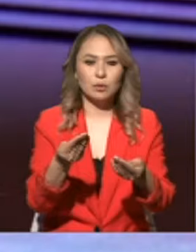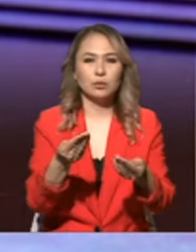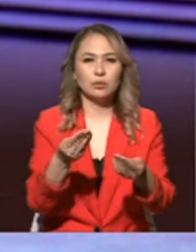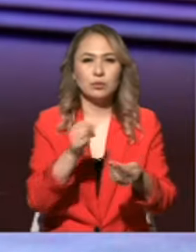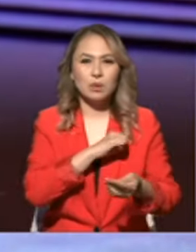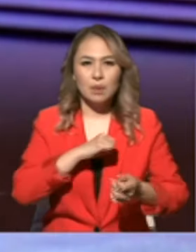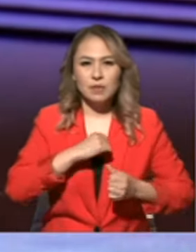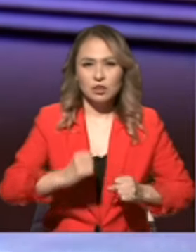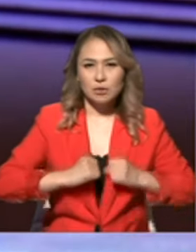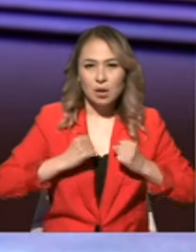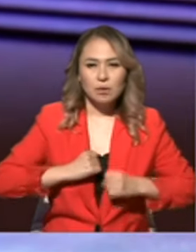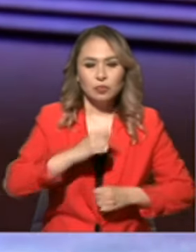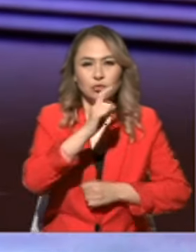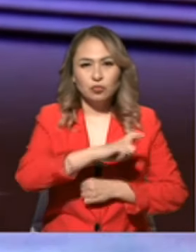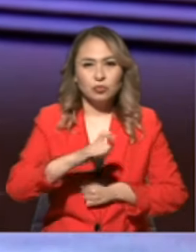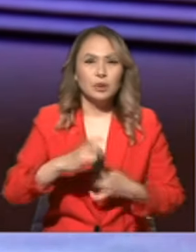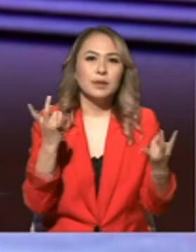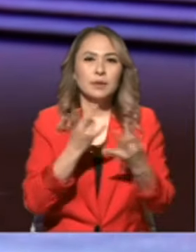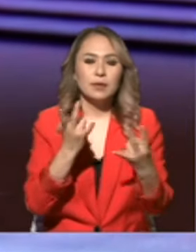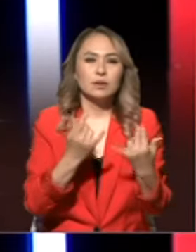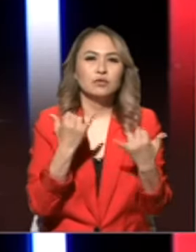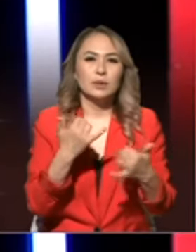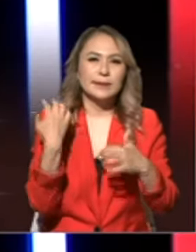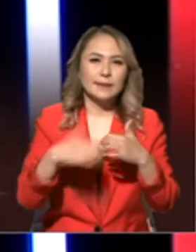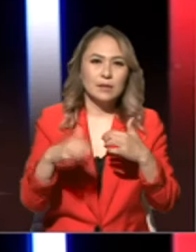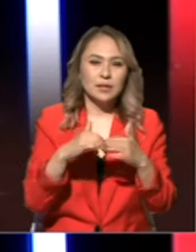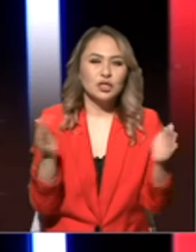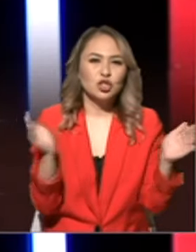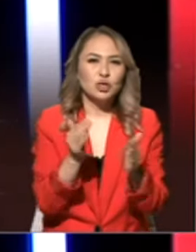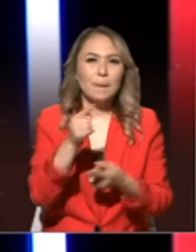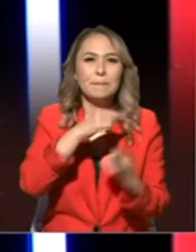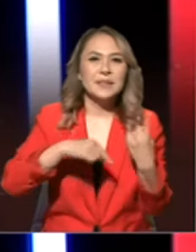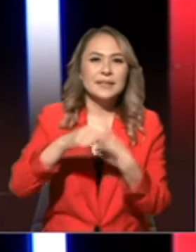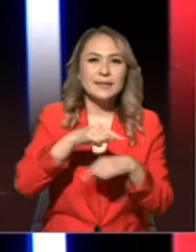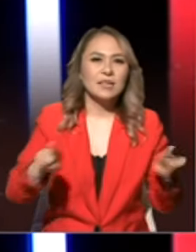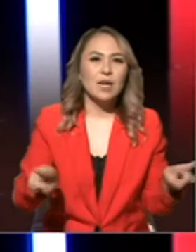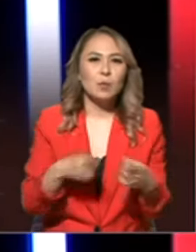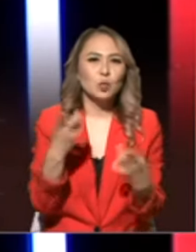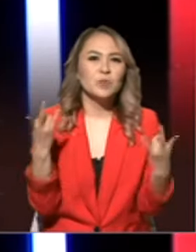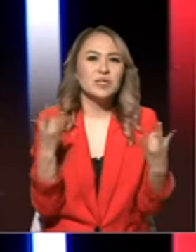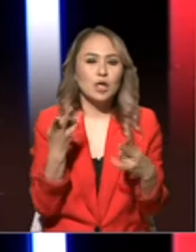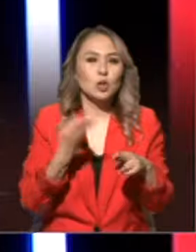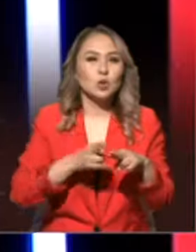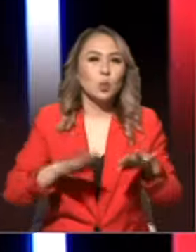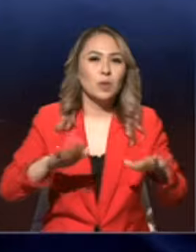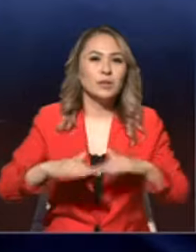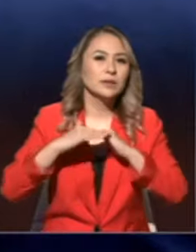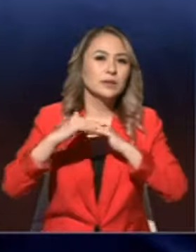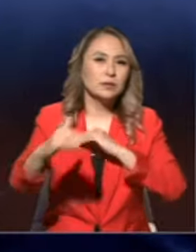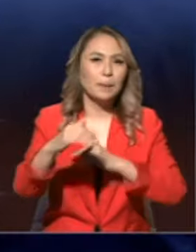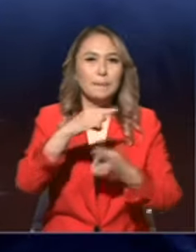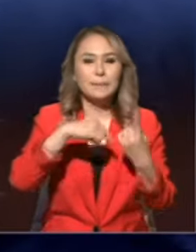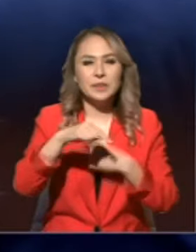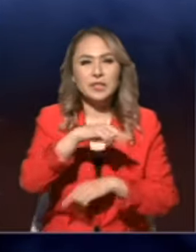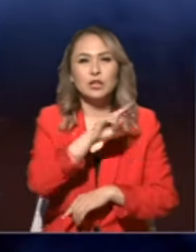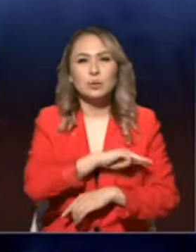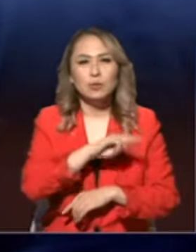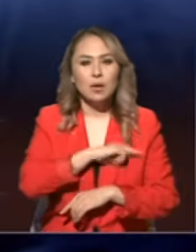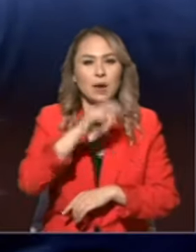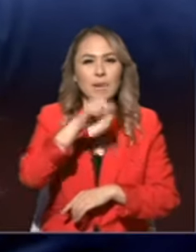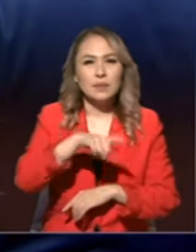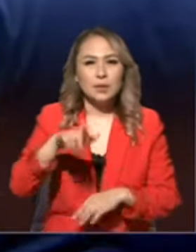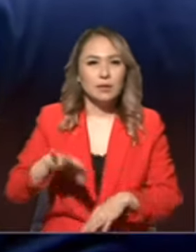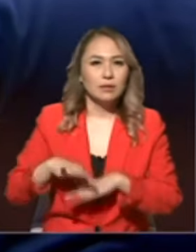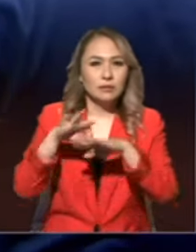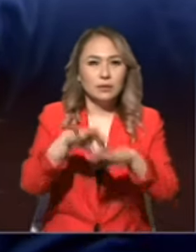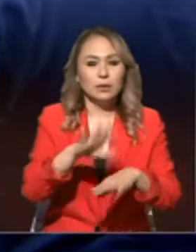мына солтүстік өңірлерде біз орта және кіші бизнесті дамытуымыз керек. Сол орта кіші бизнесте істейтін азаматтарды